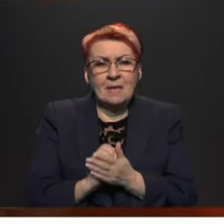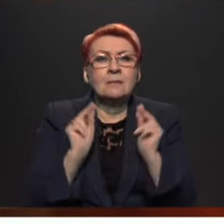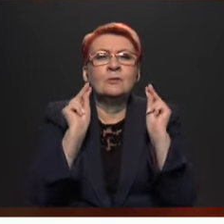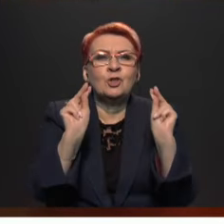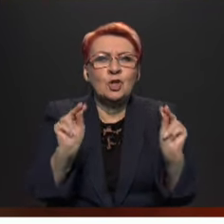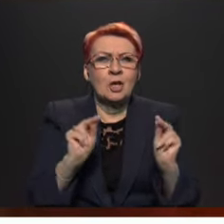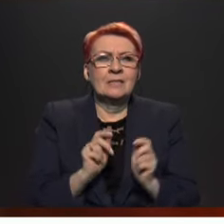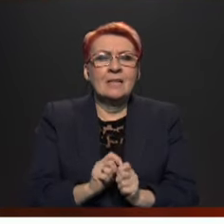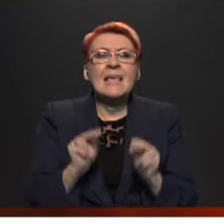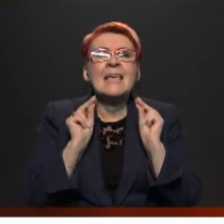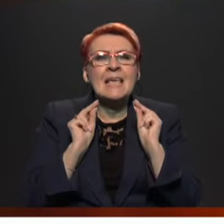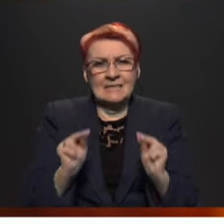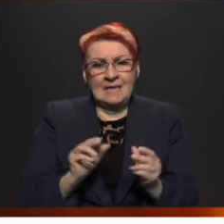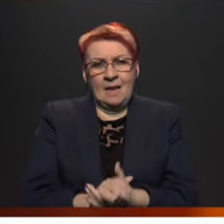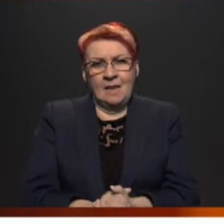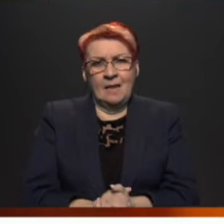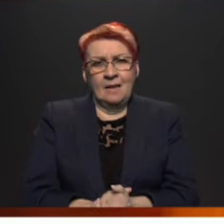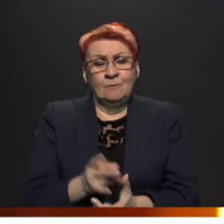И что я хотел сказать, что